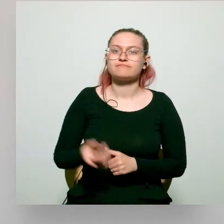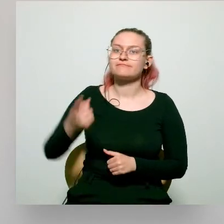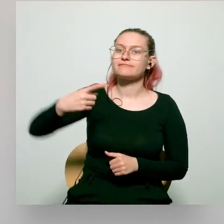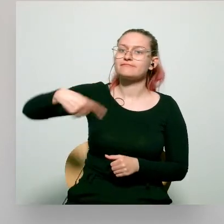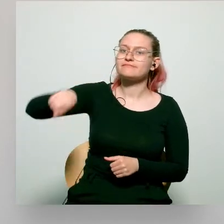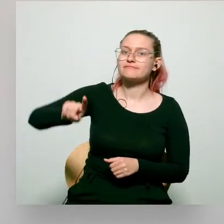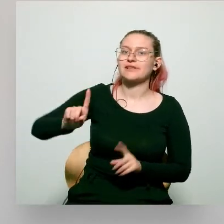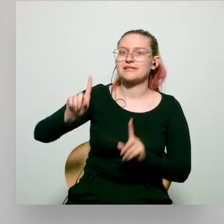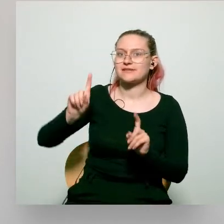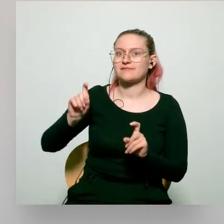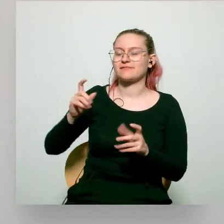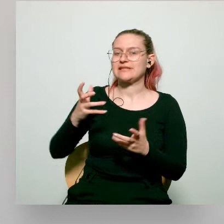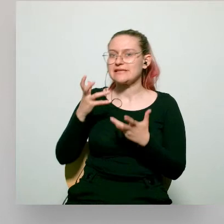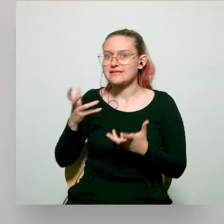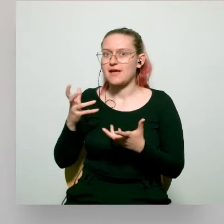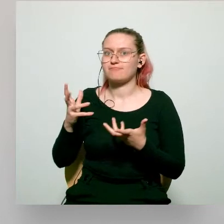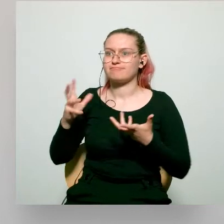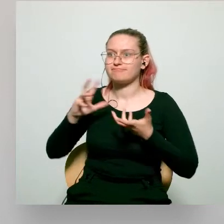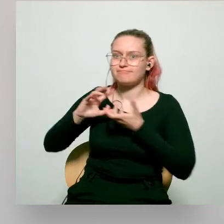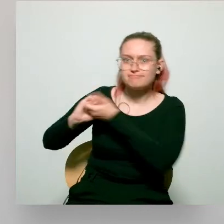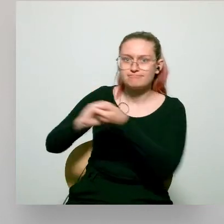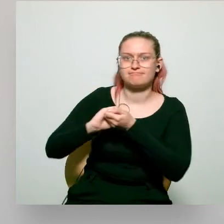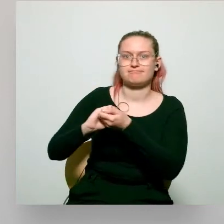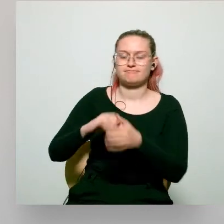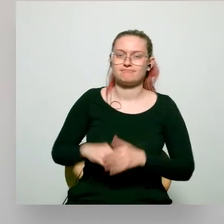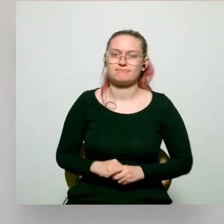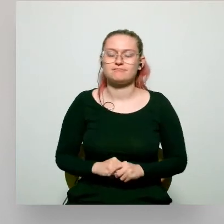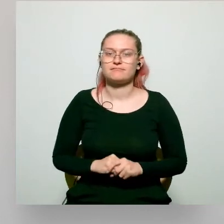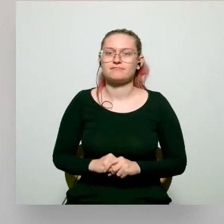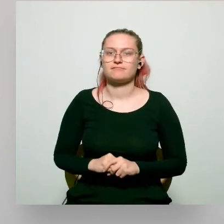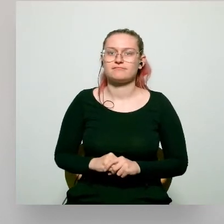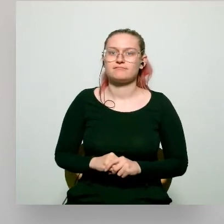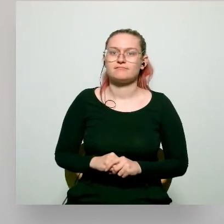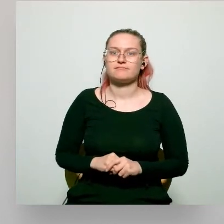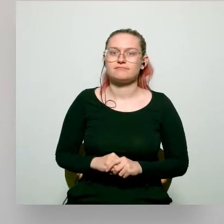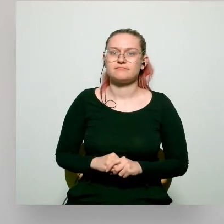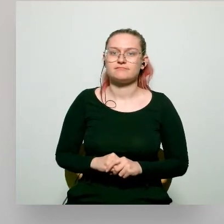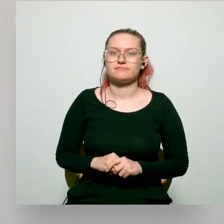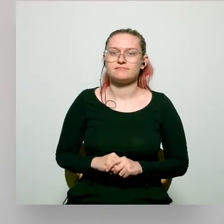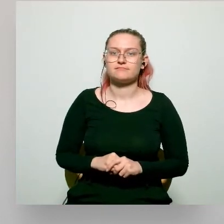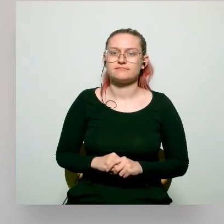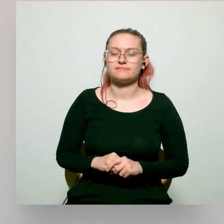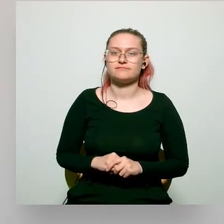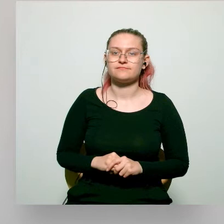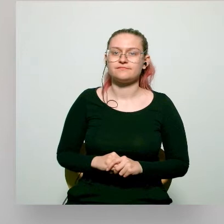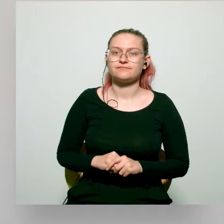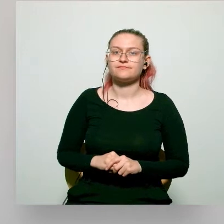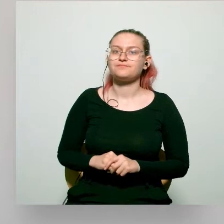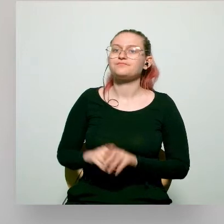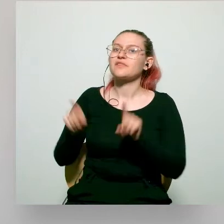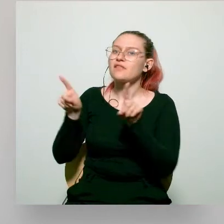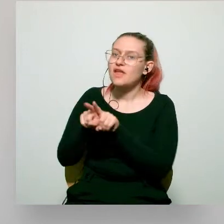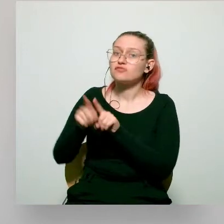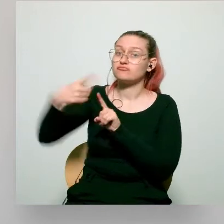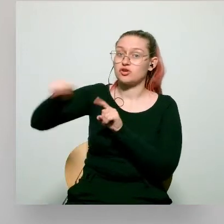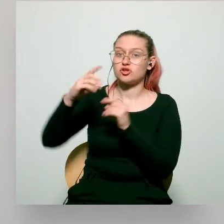połączyć się z tym tematem, z czymś nowym dla nich i zobaczyć w tym też jakieś odzwierciedlenie siebie